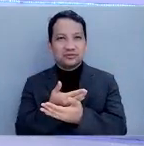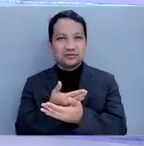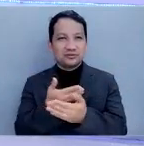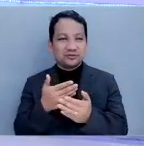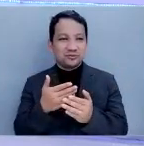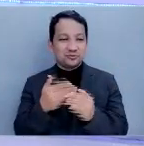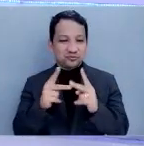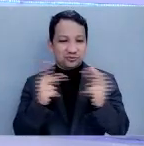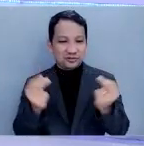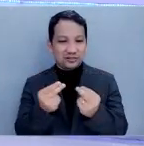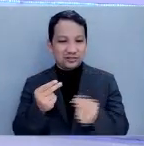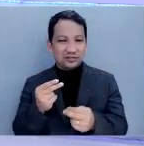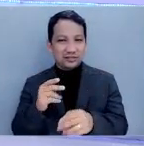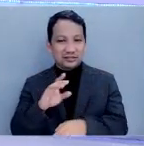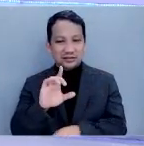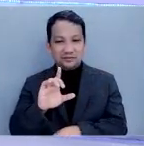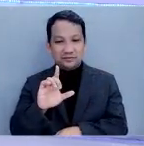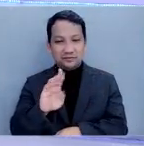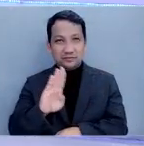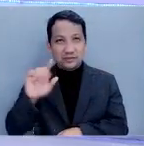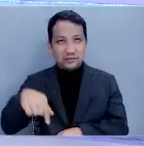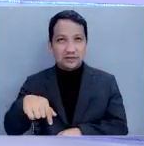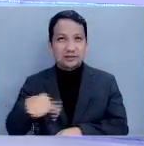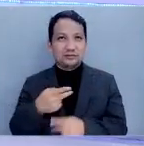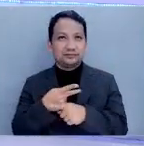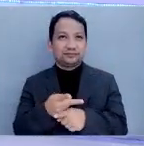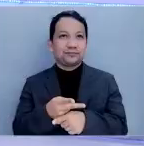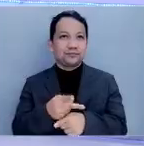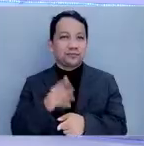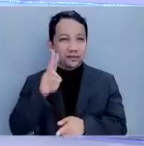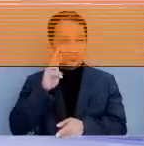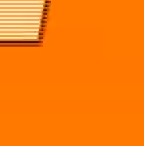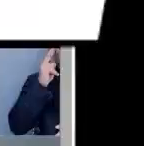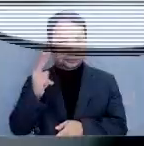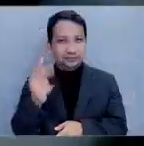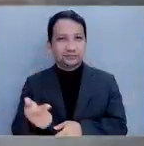frontline ng balitang yan, si News5 Digital producer Von Belinario.